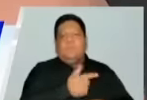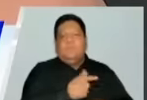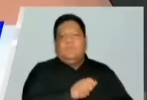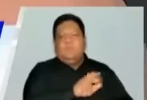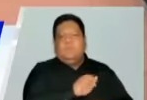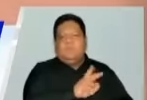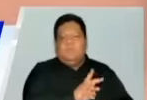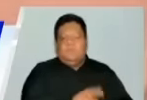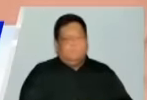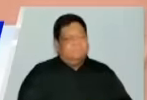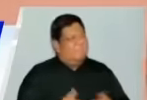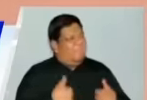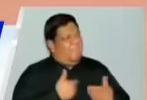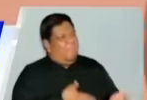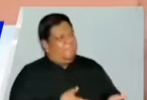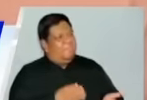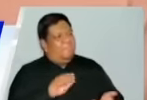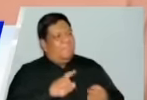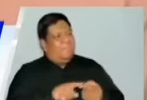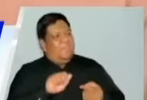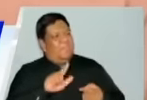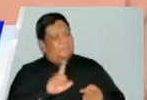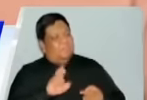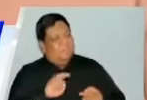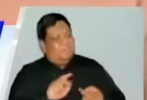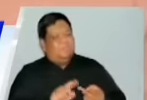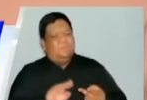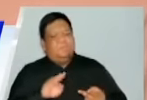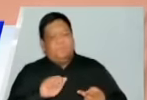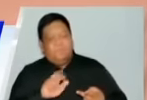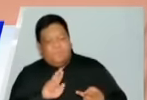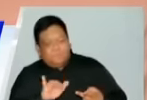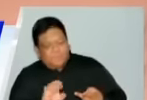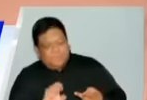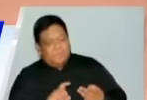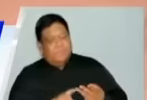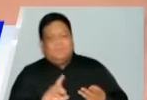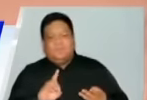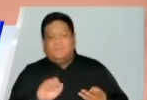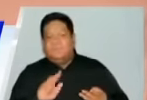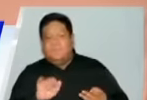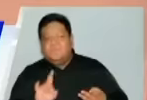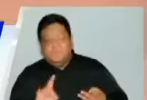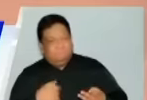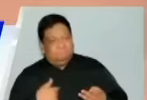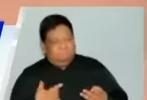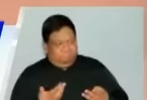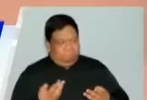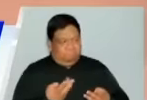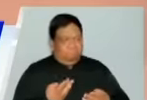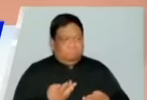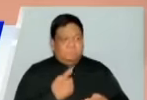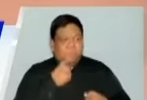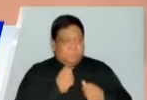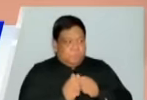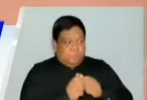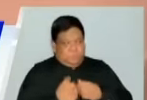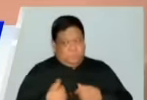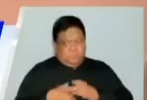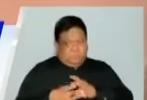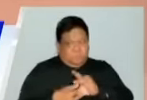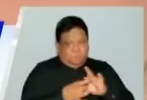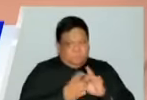si David at ako. So magkakasama na kaming apat and feeling ko yung connection namin, nagja-jive rin talaga.